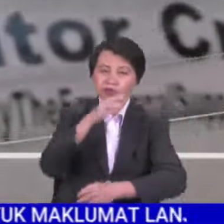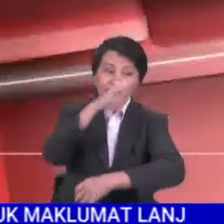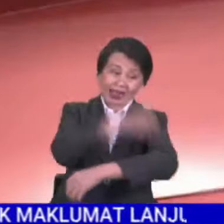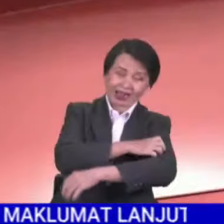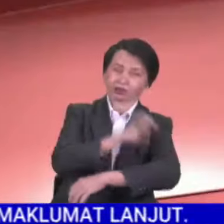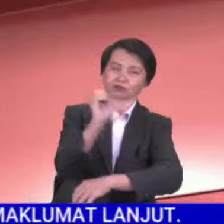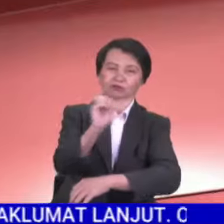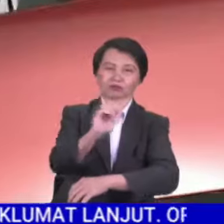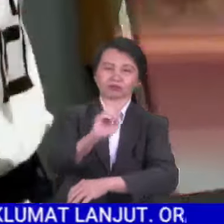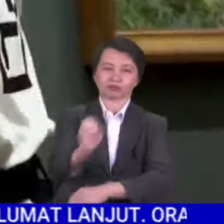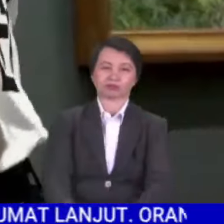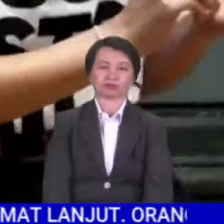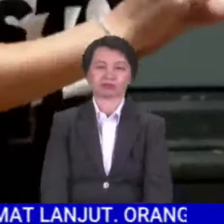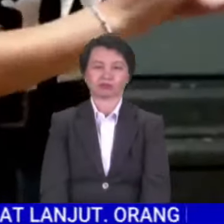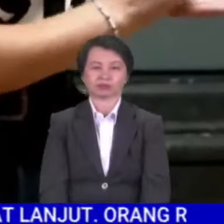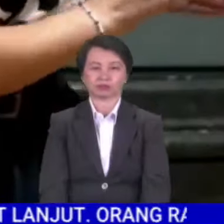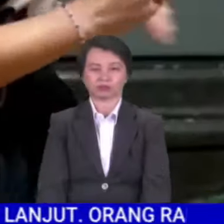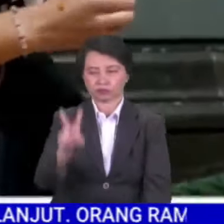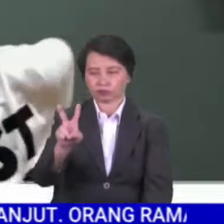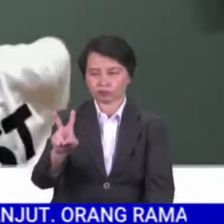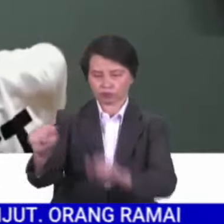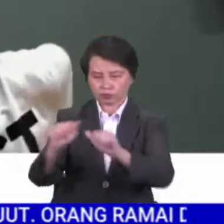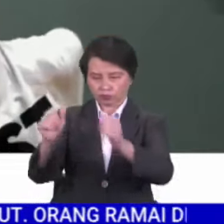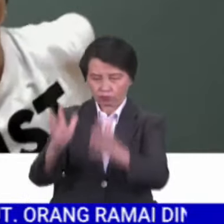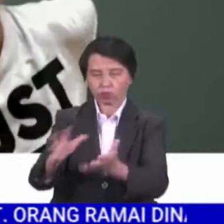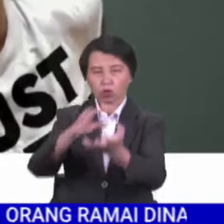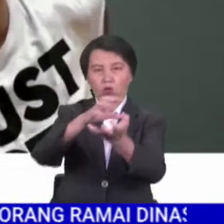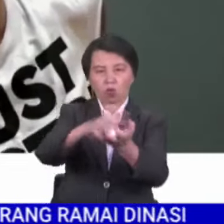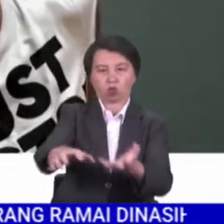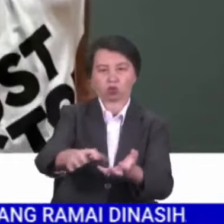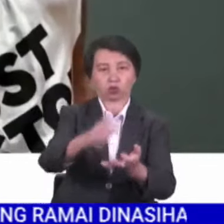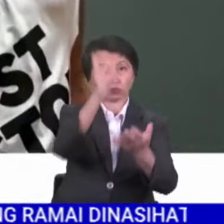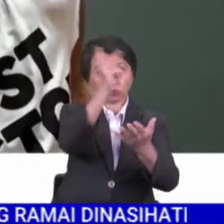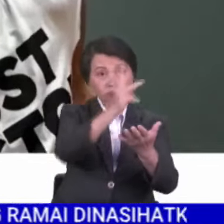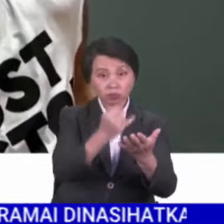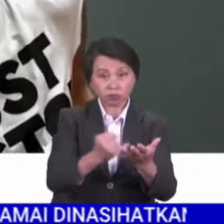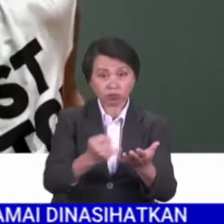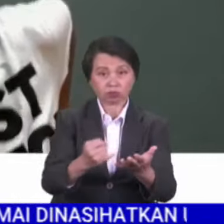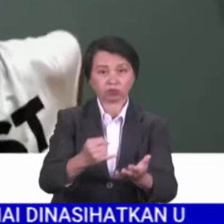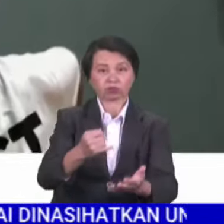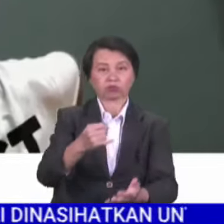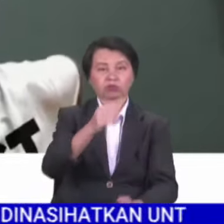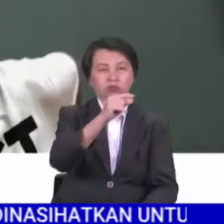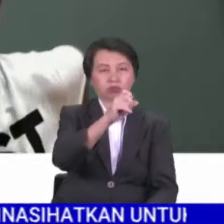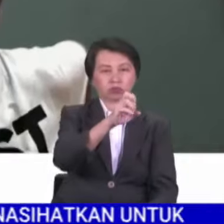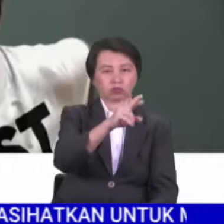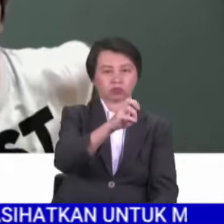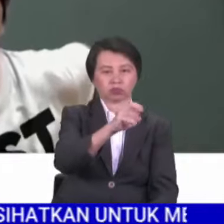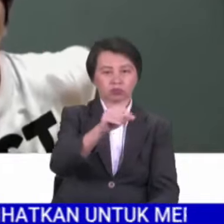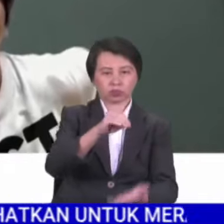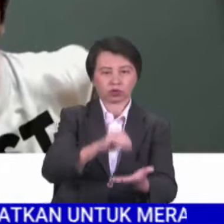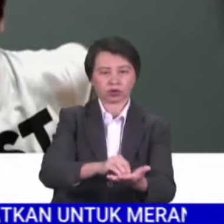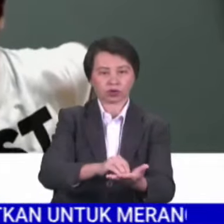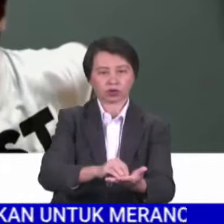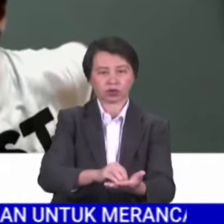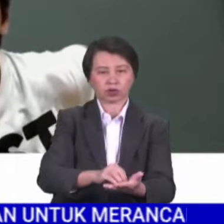menggigit. Dua aktivis didakwa merosakkan hasil karya terkenal Vincent van Gogh di Galeri